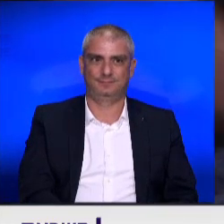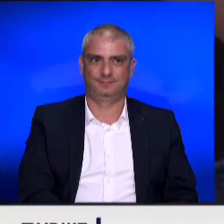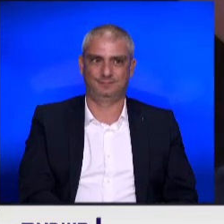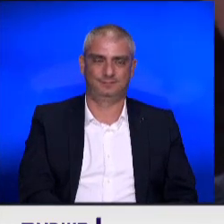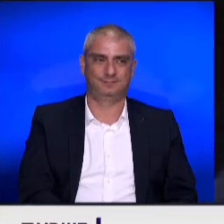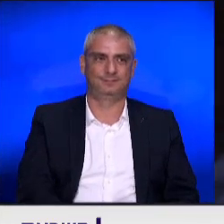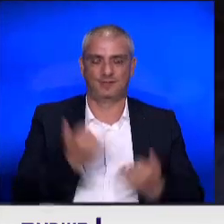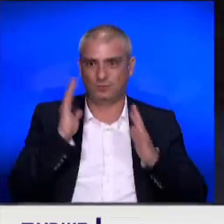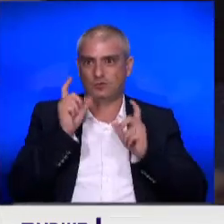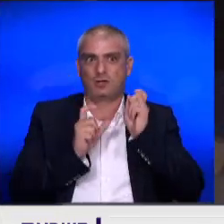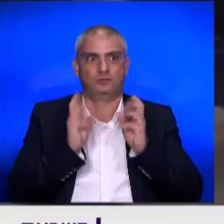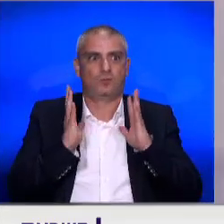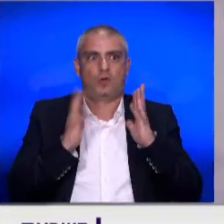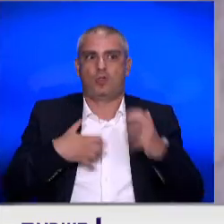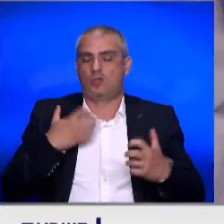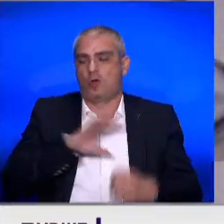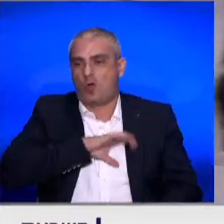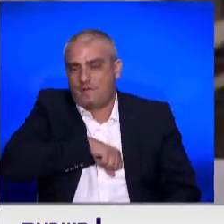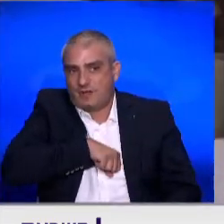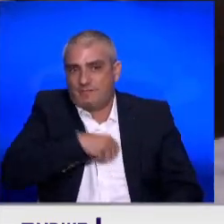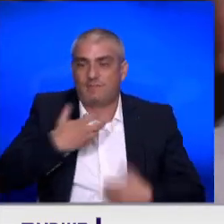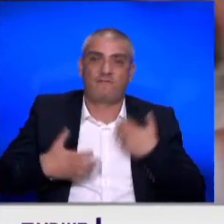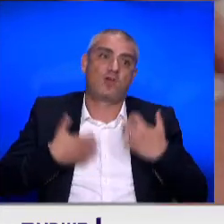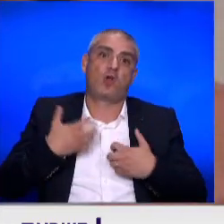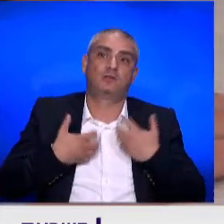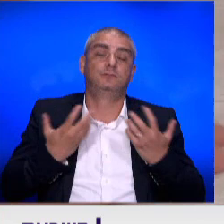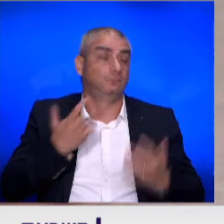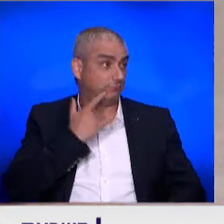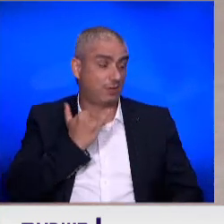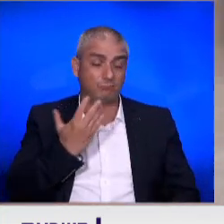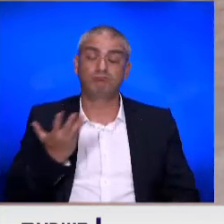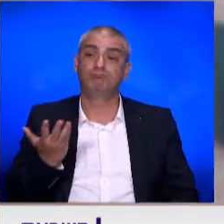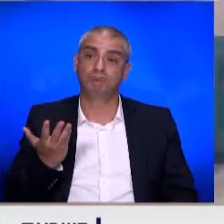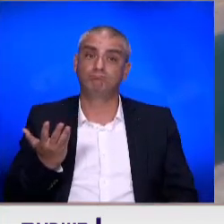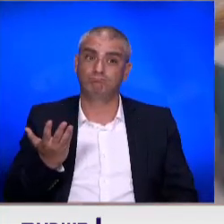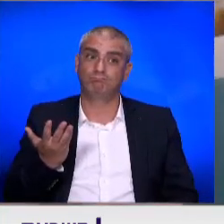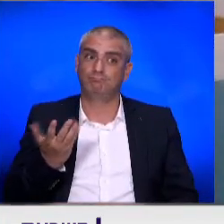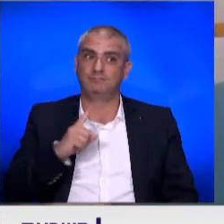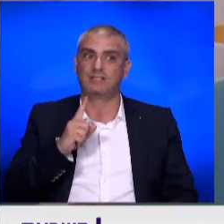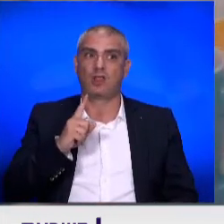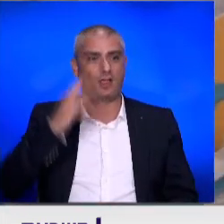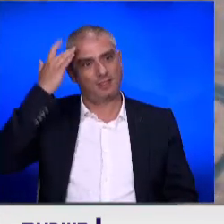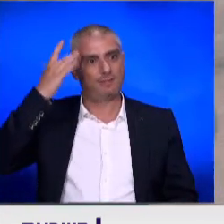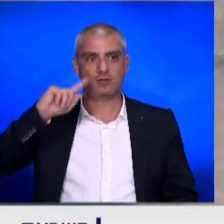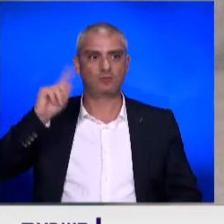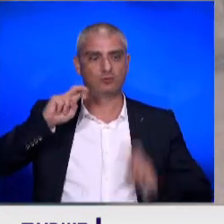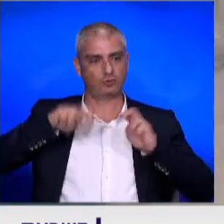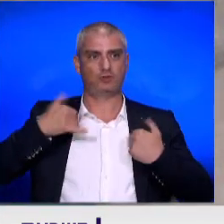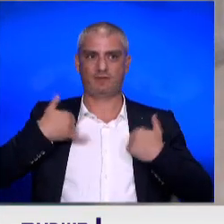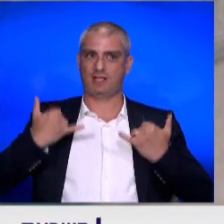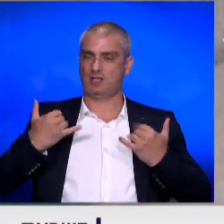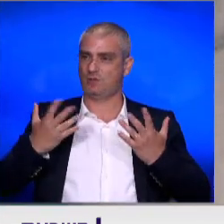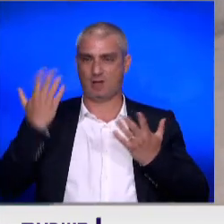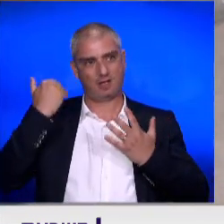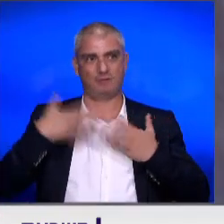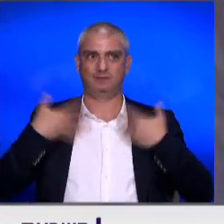היום יש שם אנשים שמאוד מאוד כואבים וכועסים. כן. זה לא... אל תדמיין שכל מי שישב איתי שם